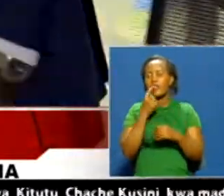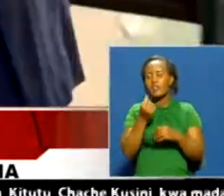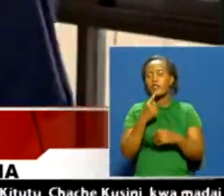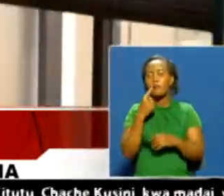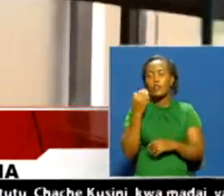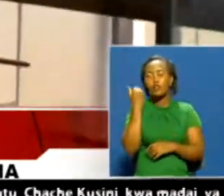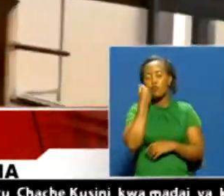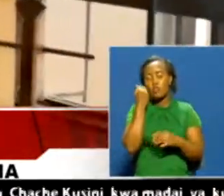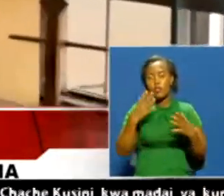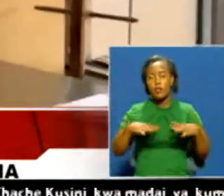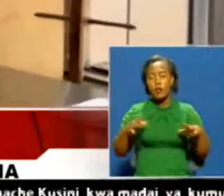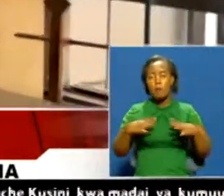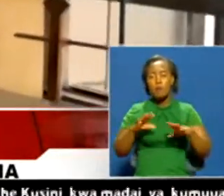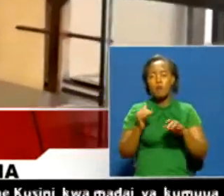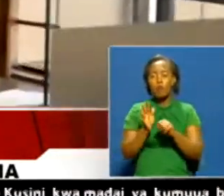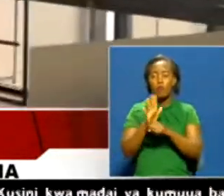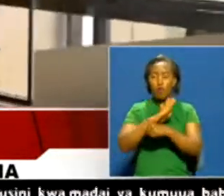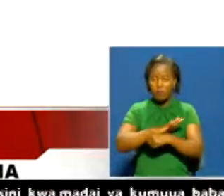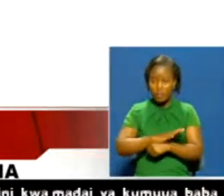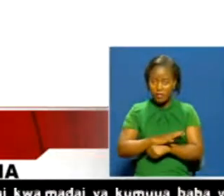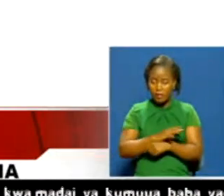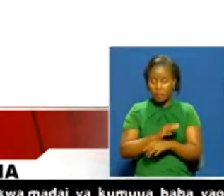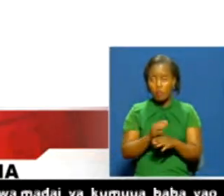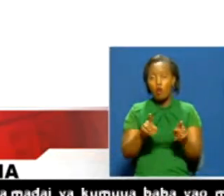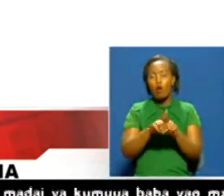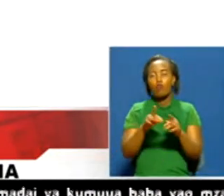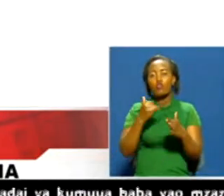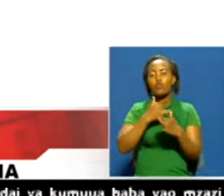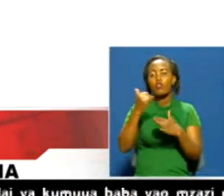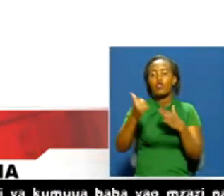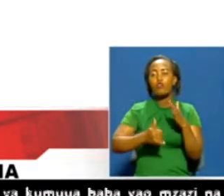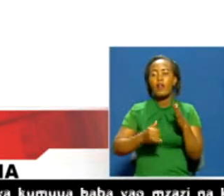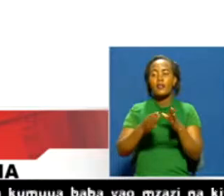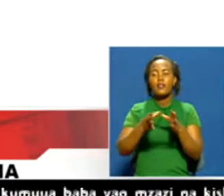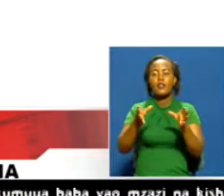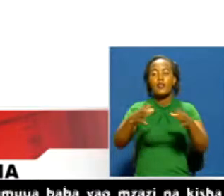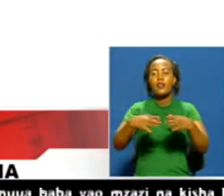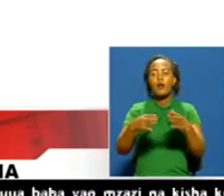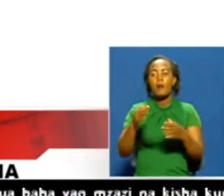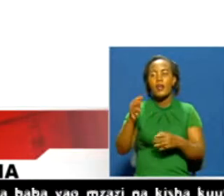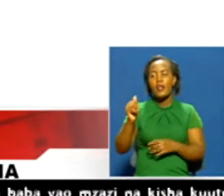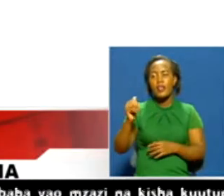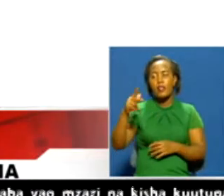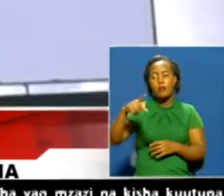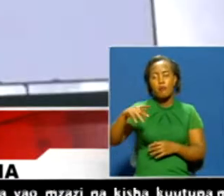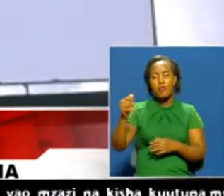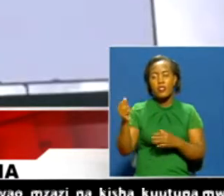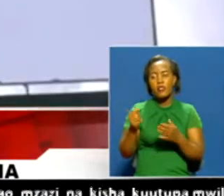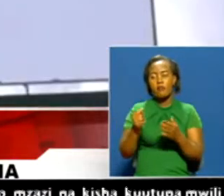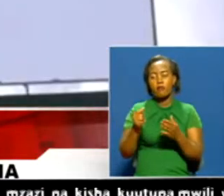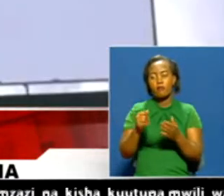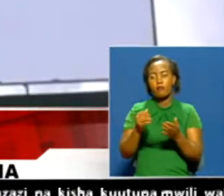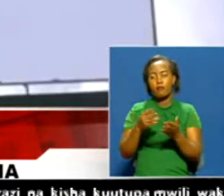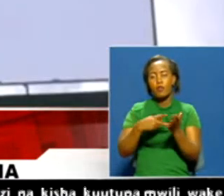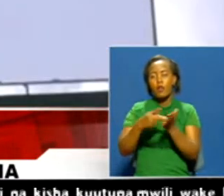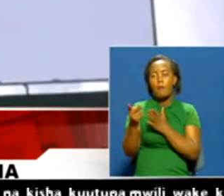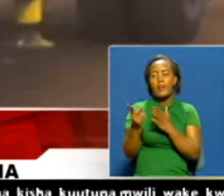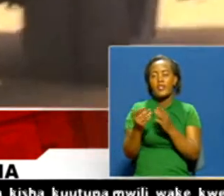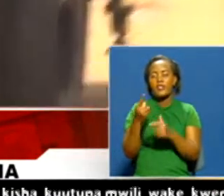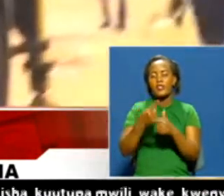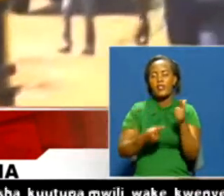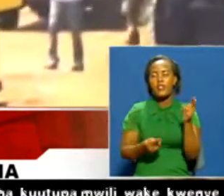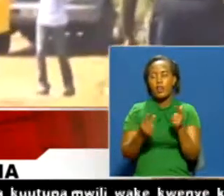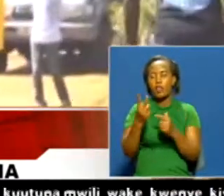COVID-19, huku kampuni ya bima ya maisha zikilipa bima ya shilingi milioni 599.8 mwaka